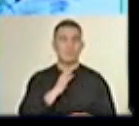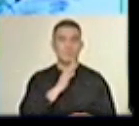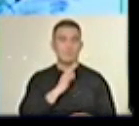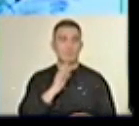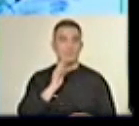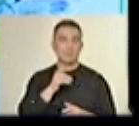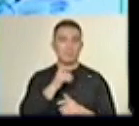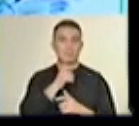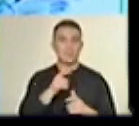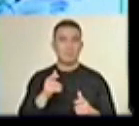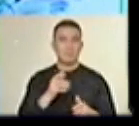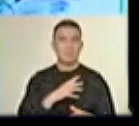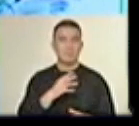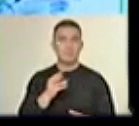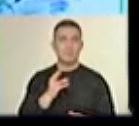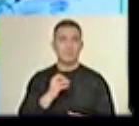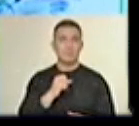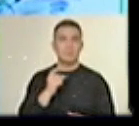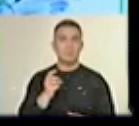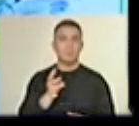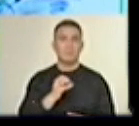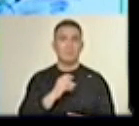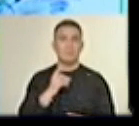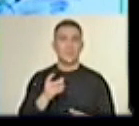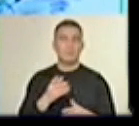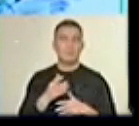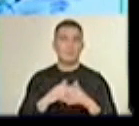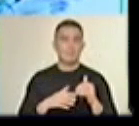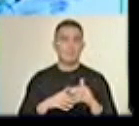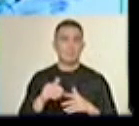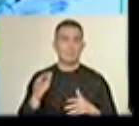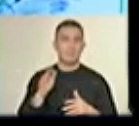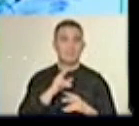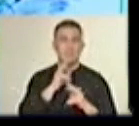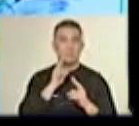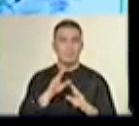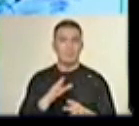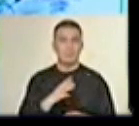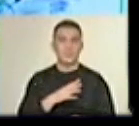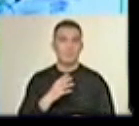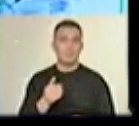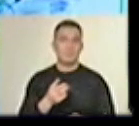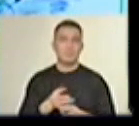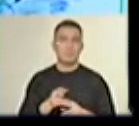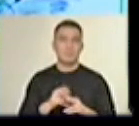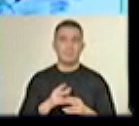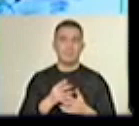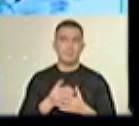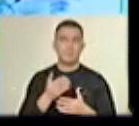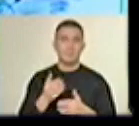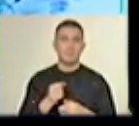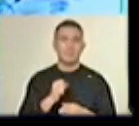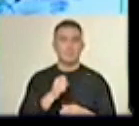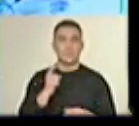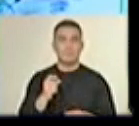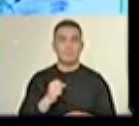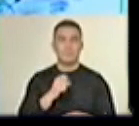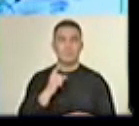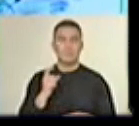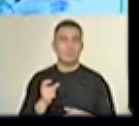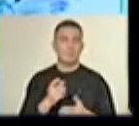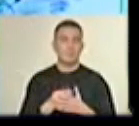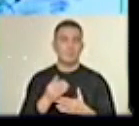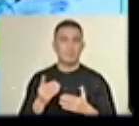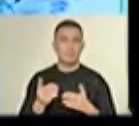ним мах-мах руками, а подняться не может. И в слезы, и к нам. Ах, ах, горе